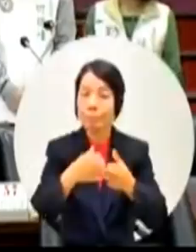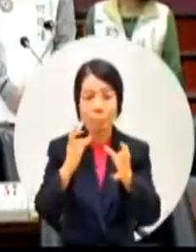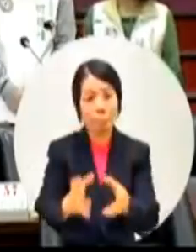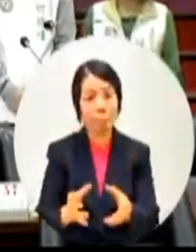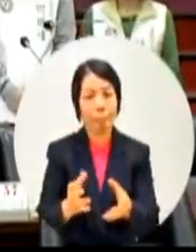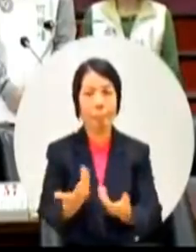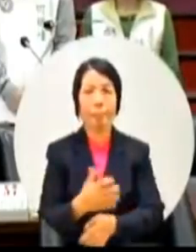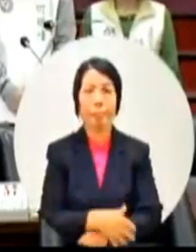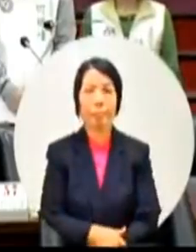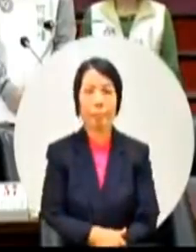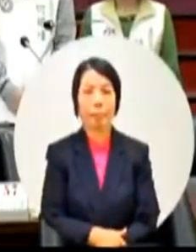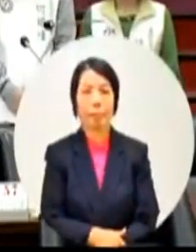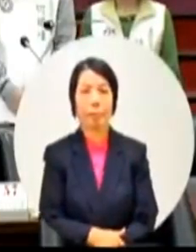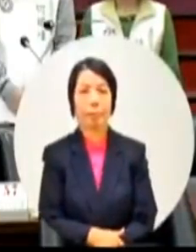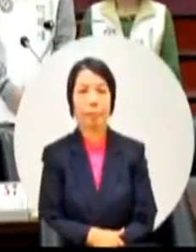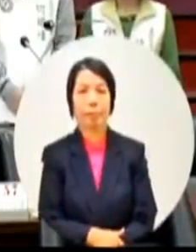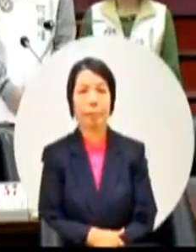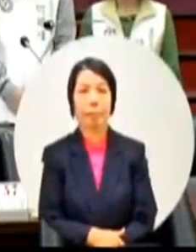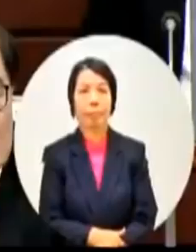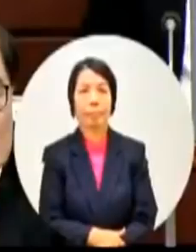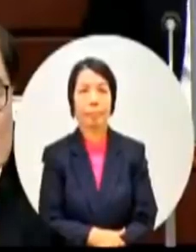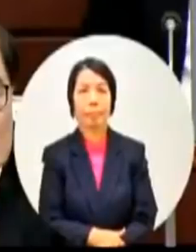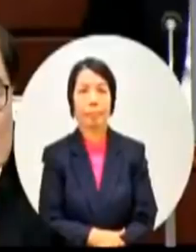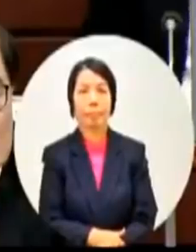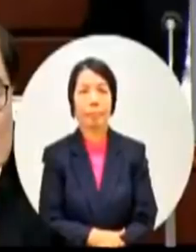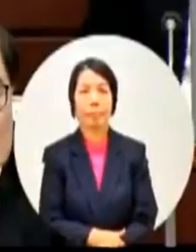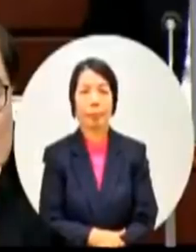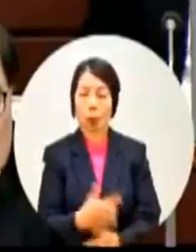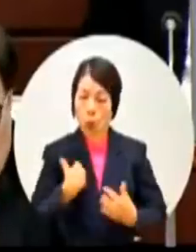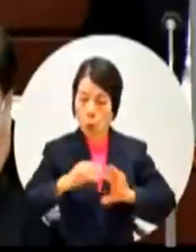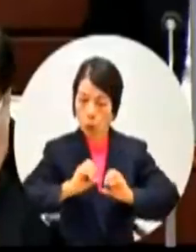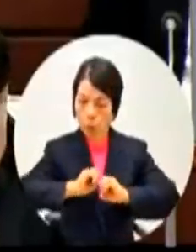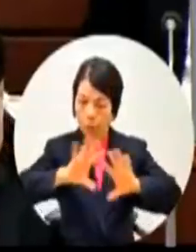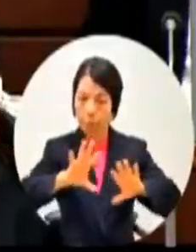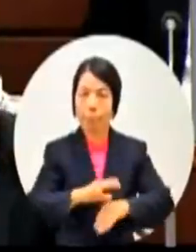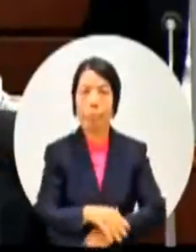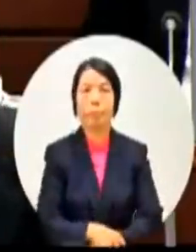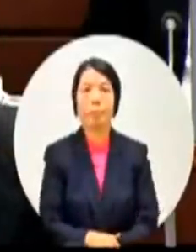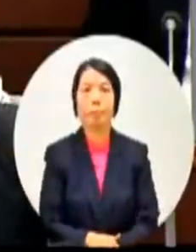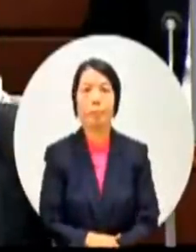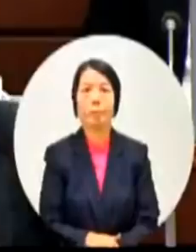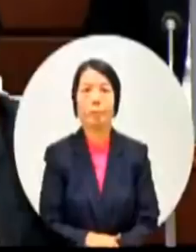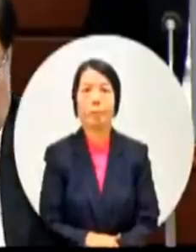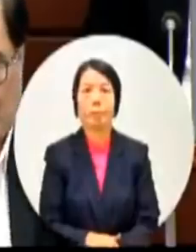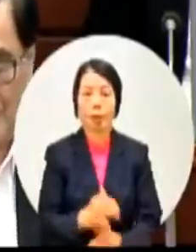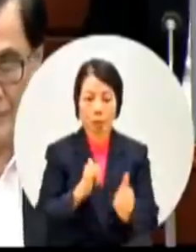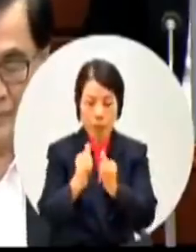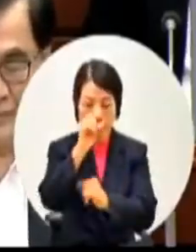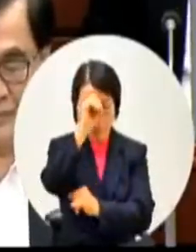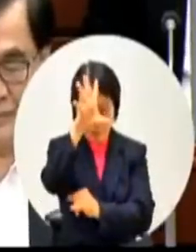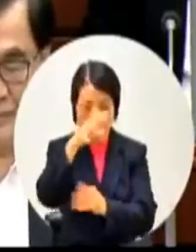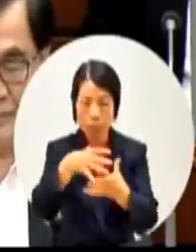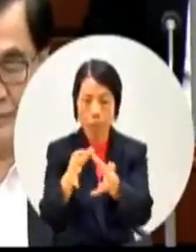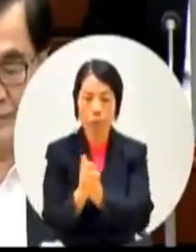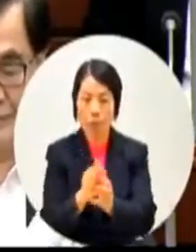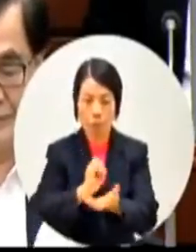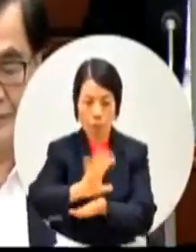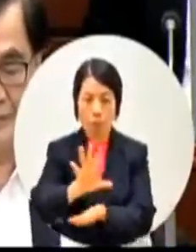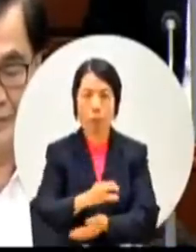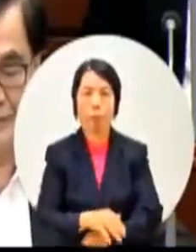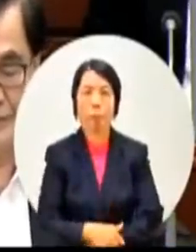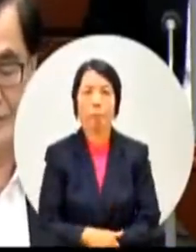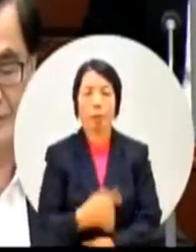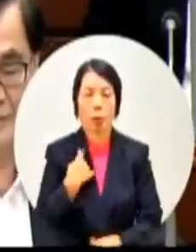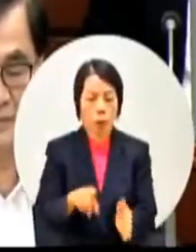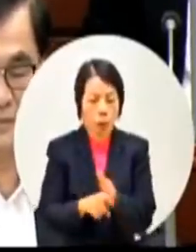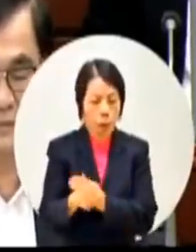议员，我跟大家报告，我跟各位民进党党团议员报告，我一直在争取